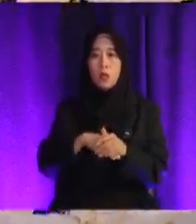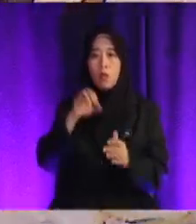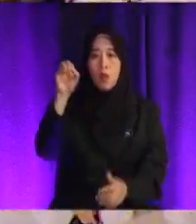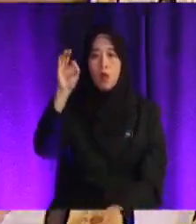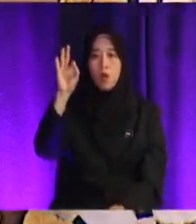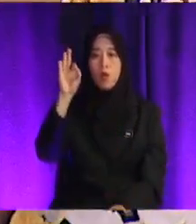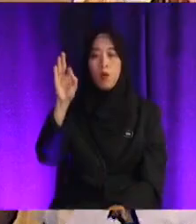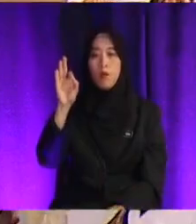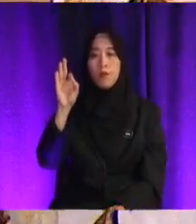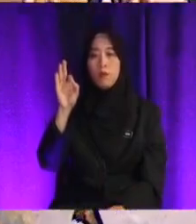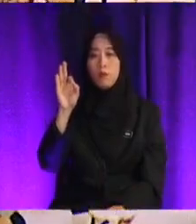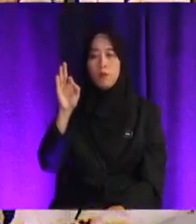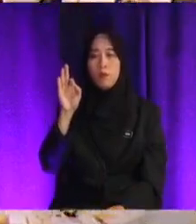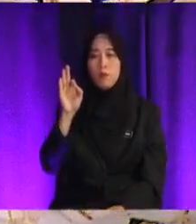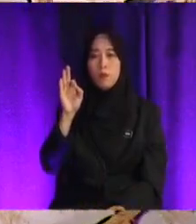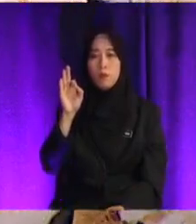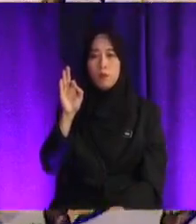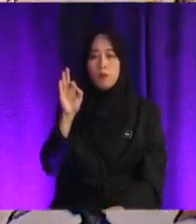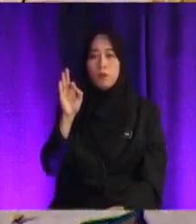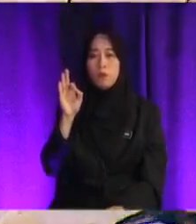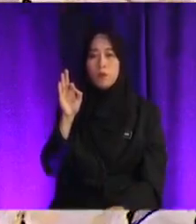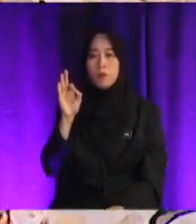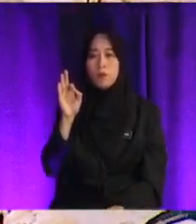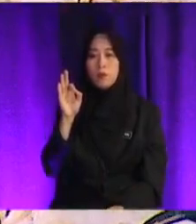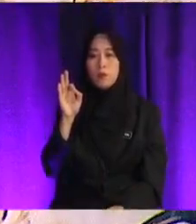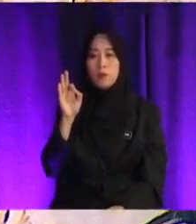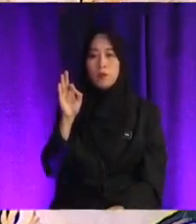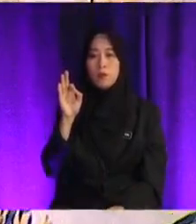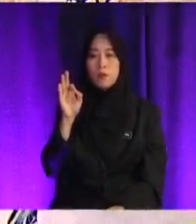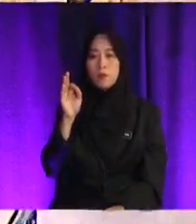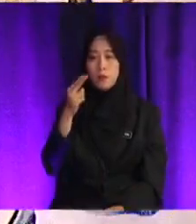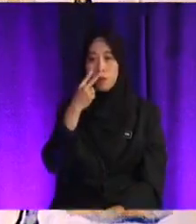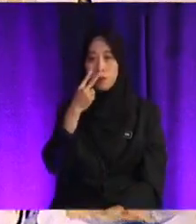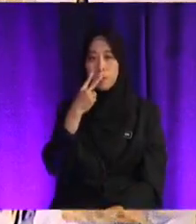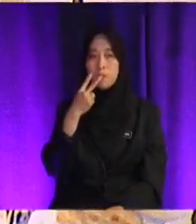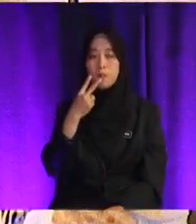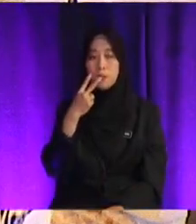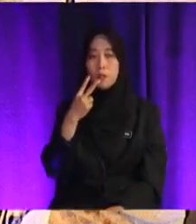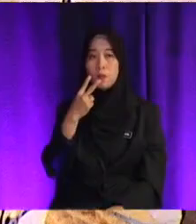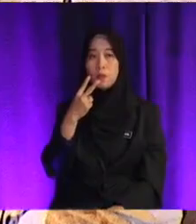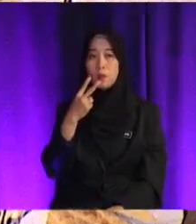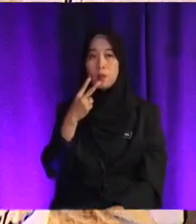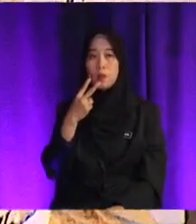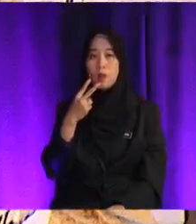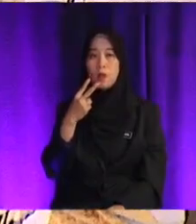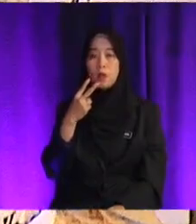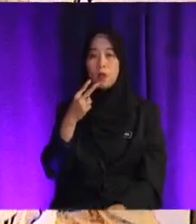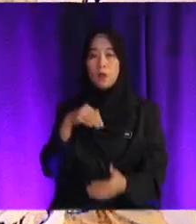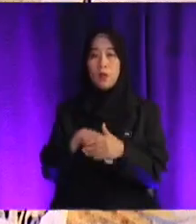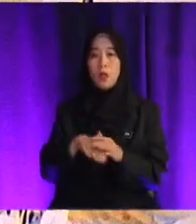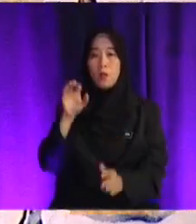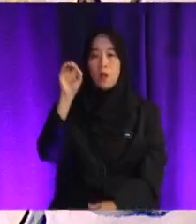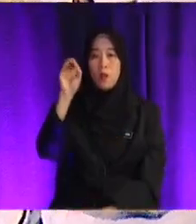cikgu nampak, mungkin boleh tunjuk cikgu. Tegakkan sedikit. Nampak ke? Lagi cikgu. Okey. Dalam keadaan